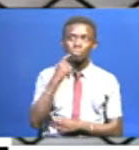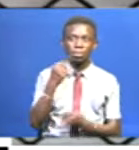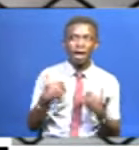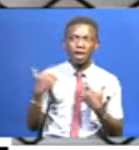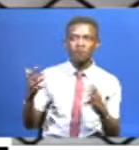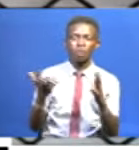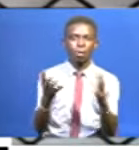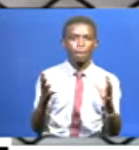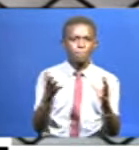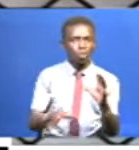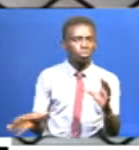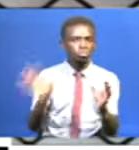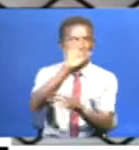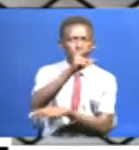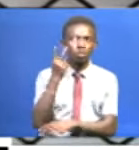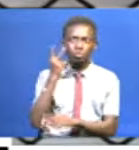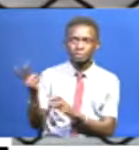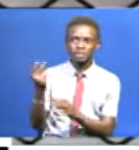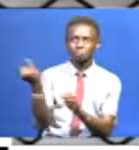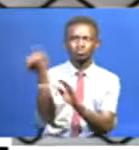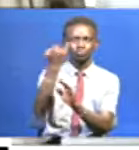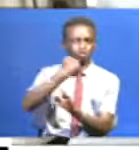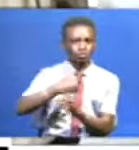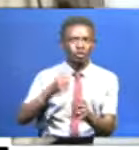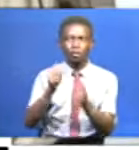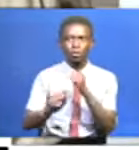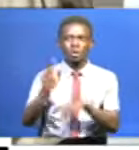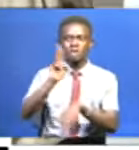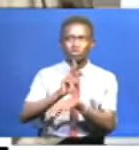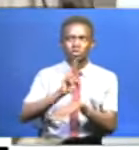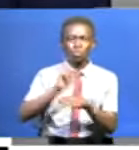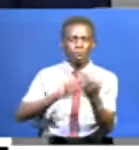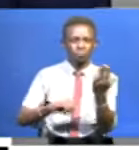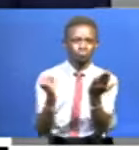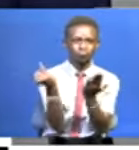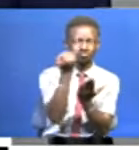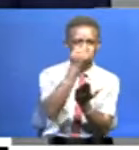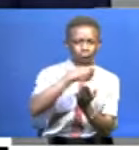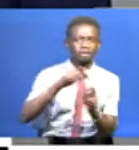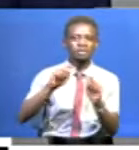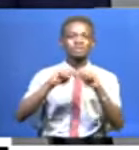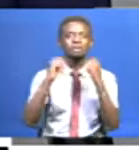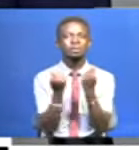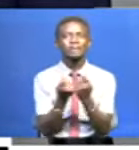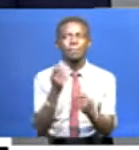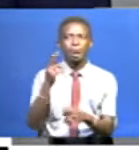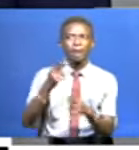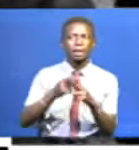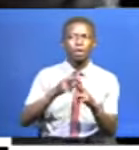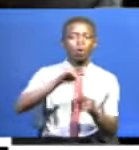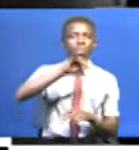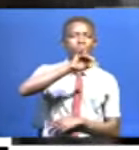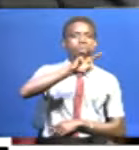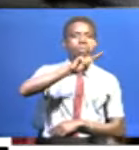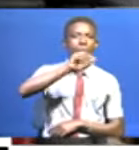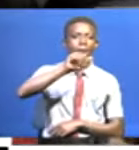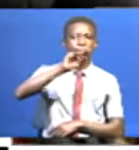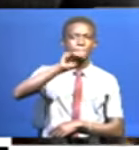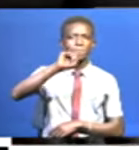wa kikapu unaotumia ufundi wa uchoraji wa kabila la Wamiao, na ni bidhaa inayouzwa